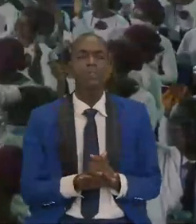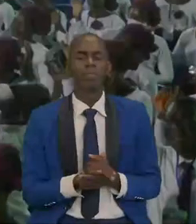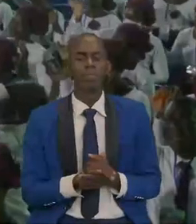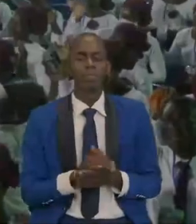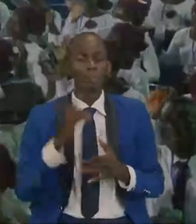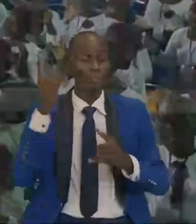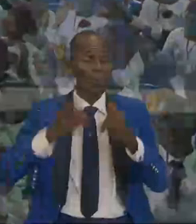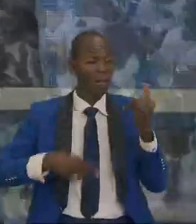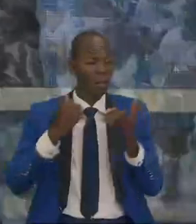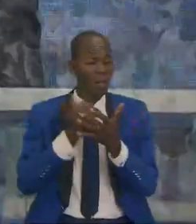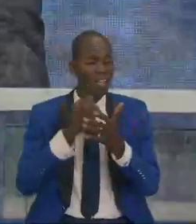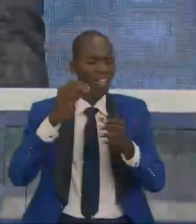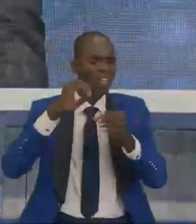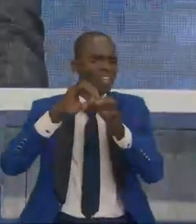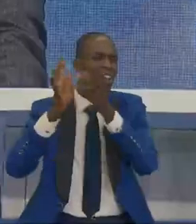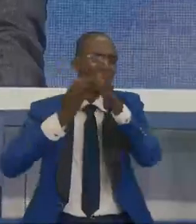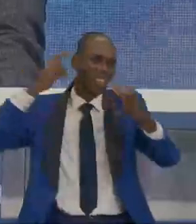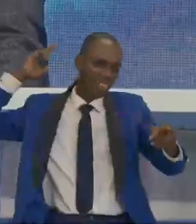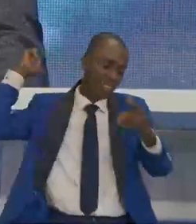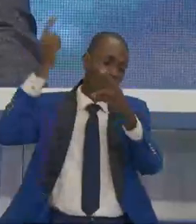C'est accompli.